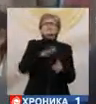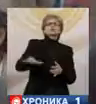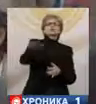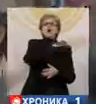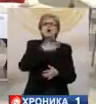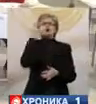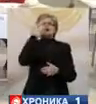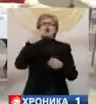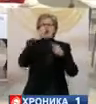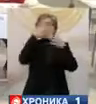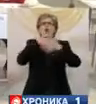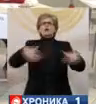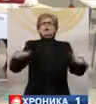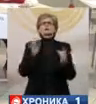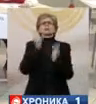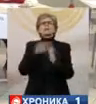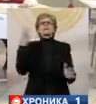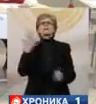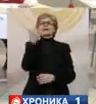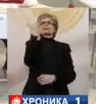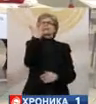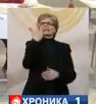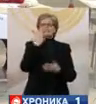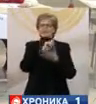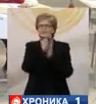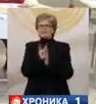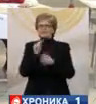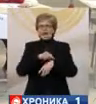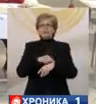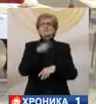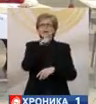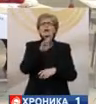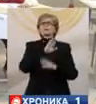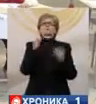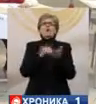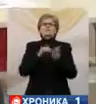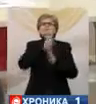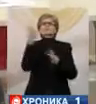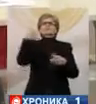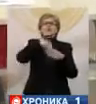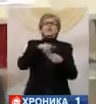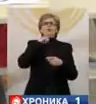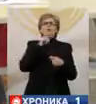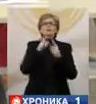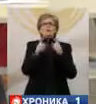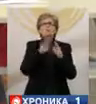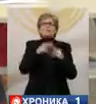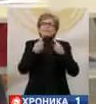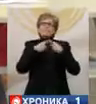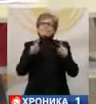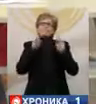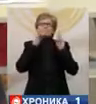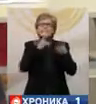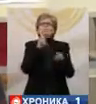gde je ograničenje brzine 30 km na sat. Neophodno je da svi učesnici u saobraćaju obraćaju posebnu pažnju na